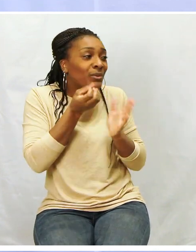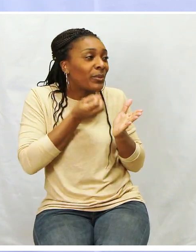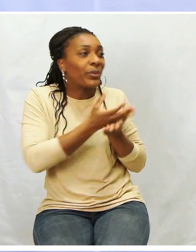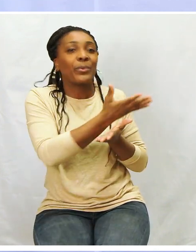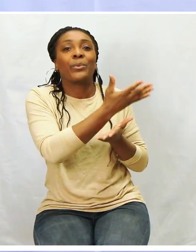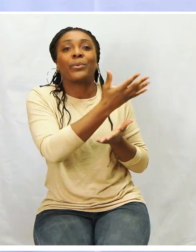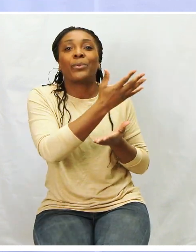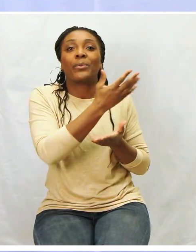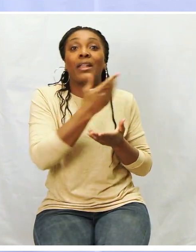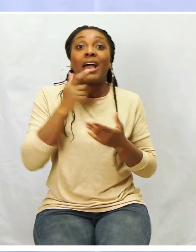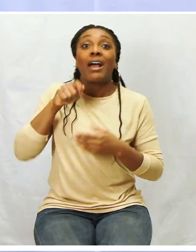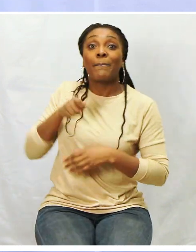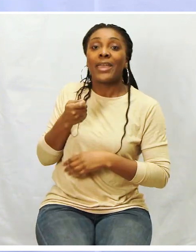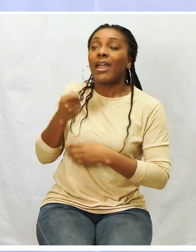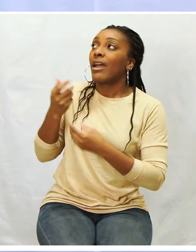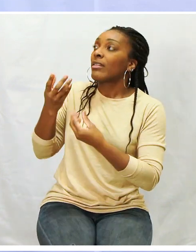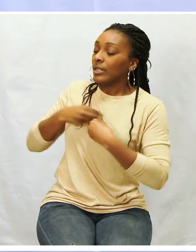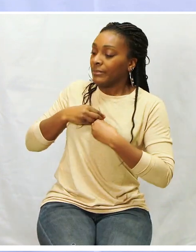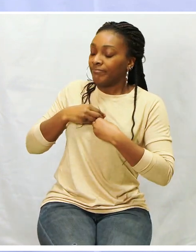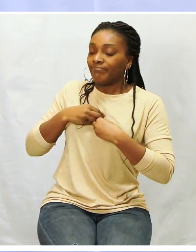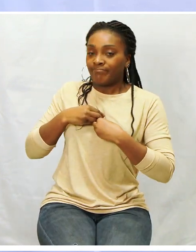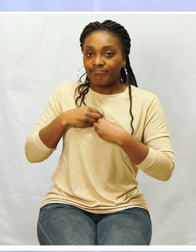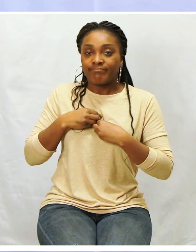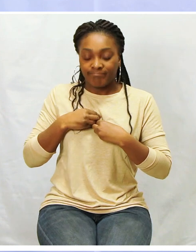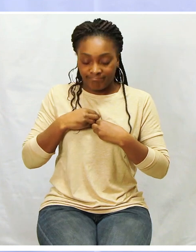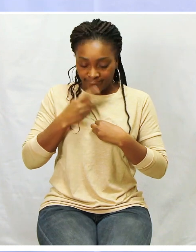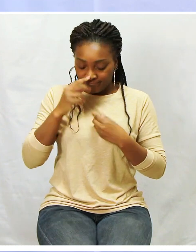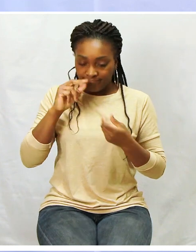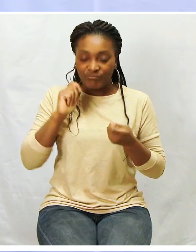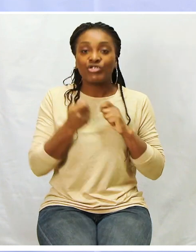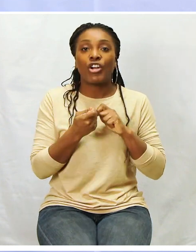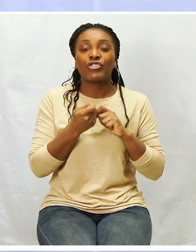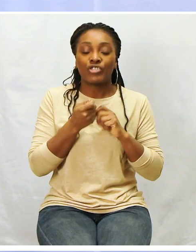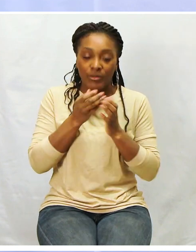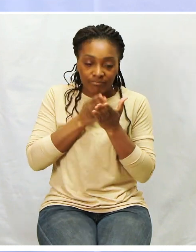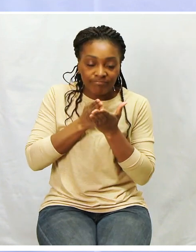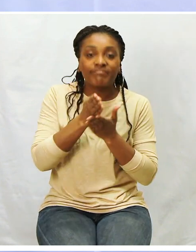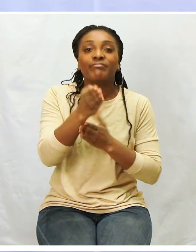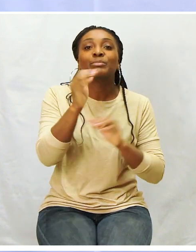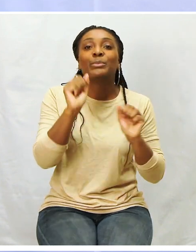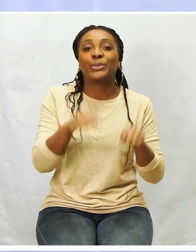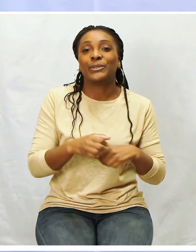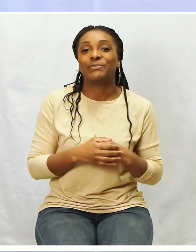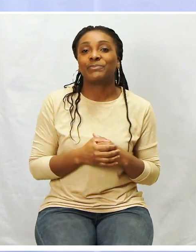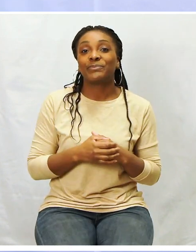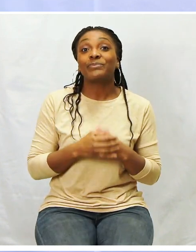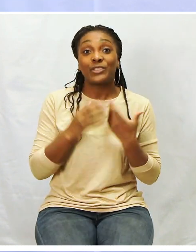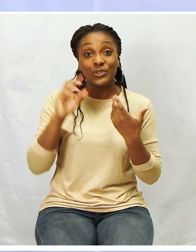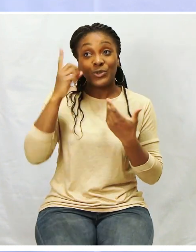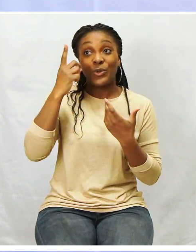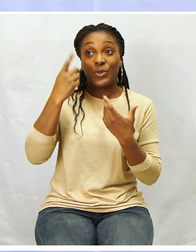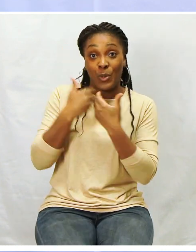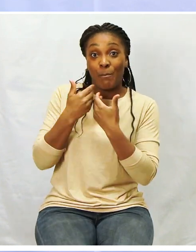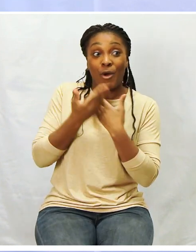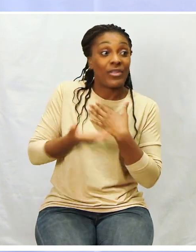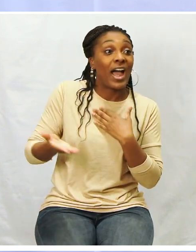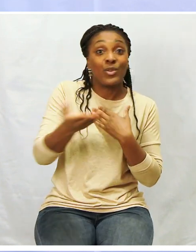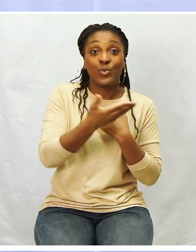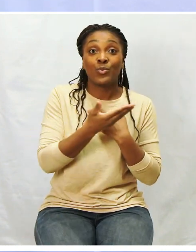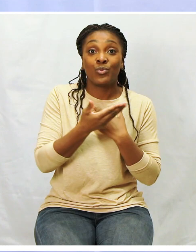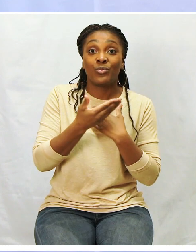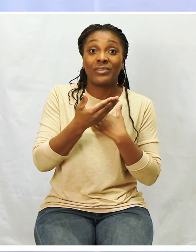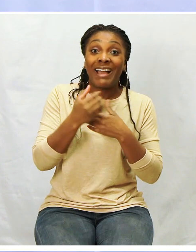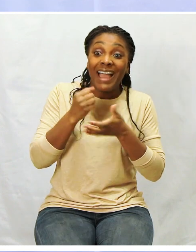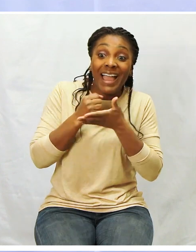venir réorienter et surtout réorganiser la vision de Pierre à ce moment-là pour l'avenir. Et c'est ce que Dieu nous demande en fait quand on